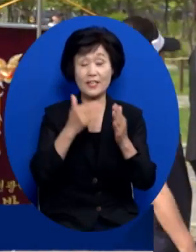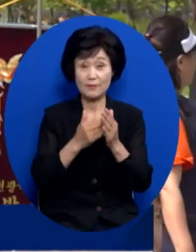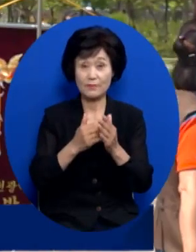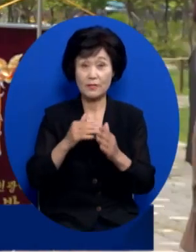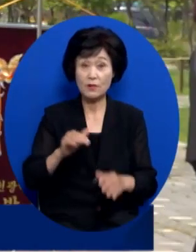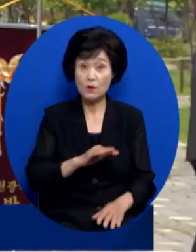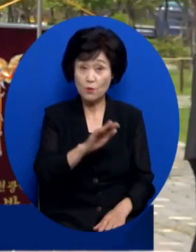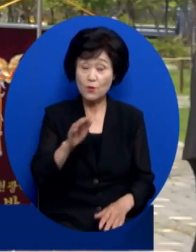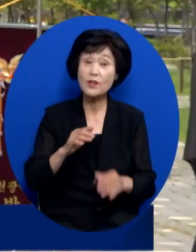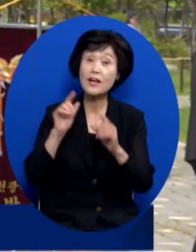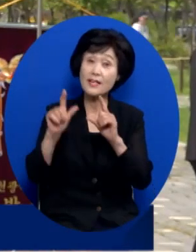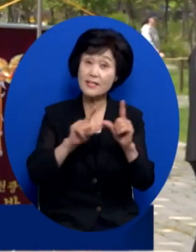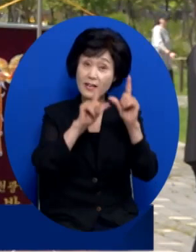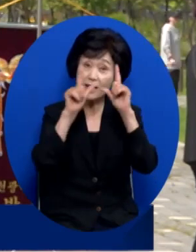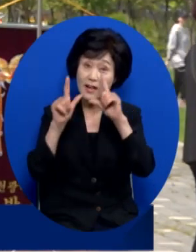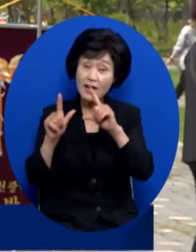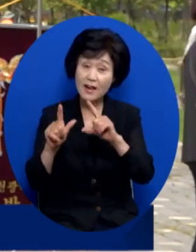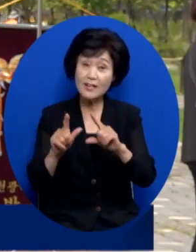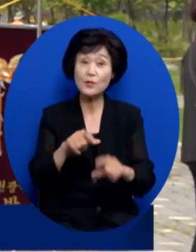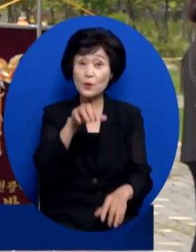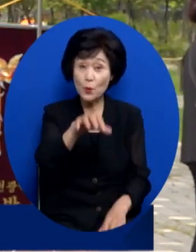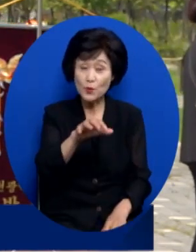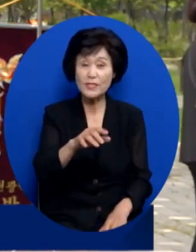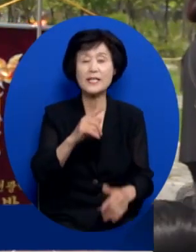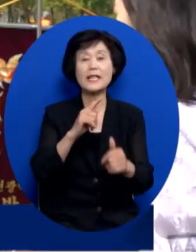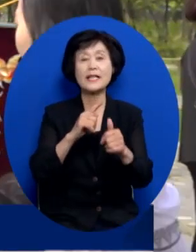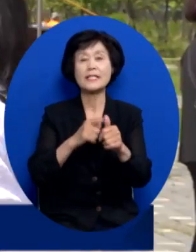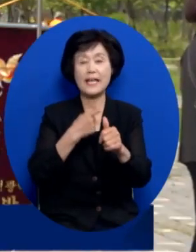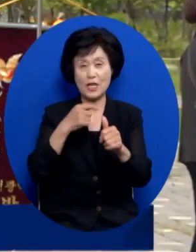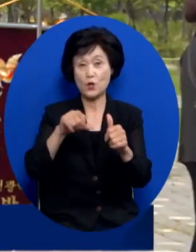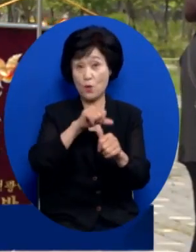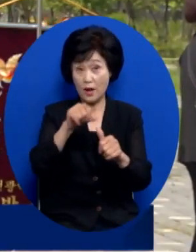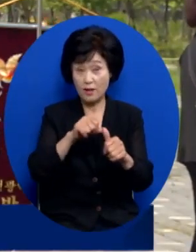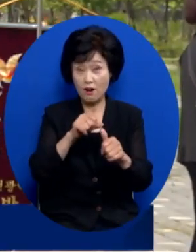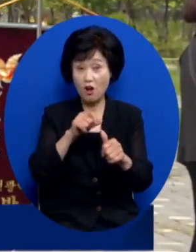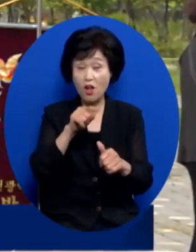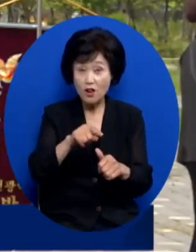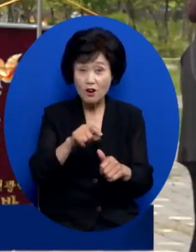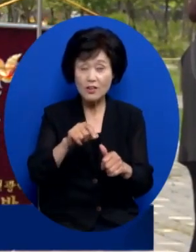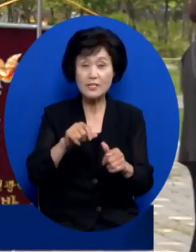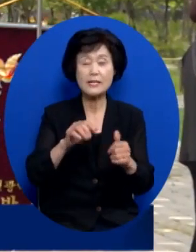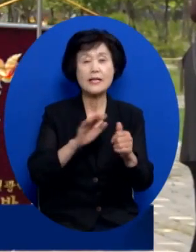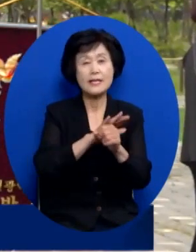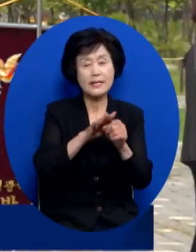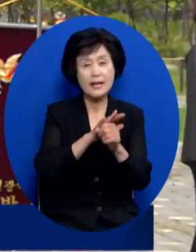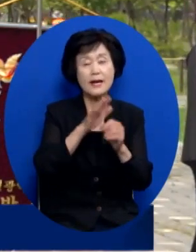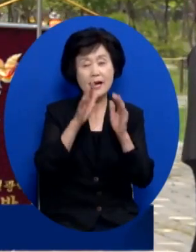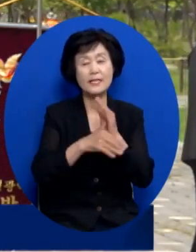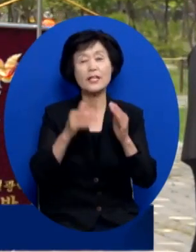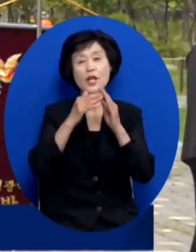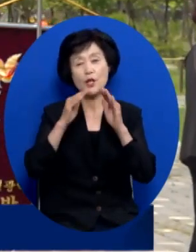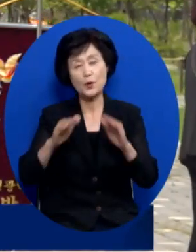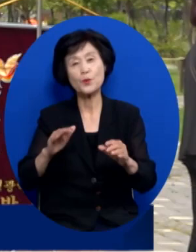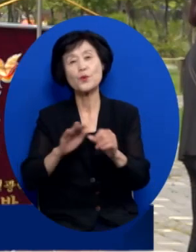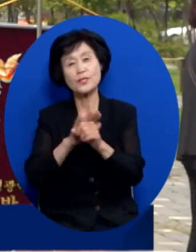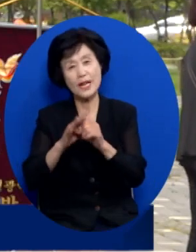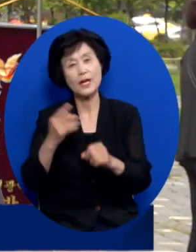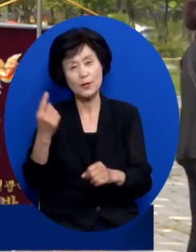터전이 자연이니까 자연을 사랑해 주는 게 한편으로 이웃 사랑이겠다 하는 생각이 들어요. 그래서